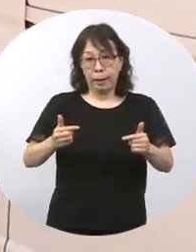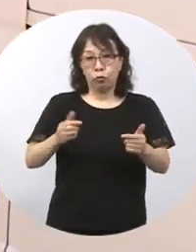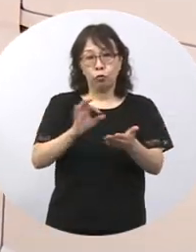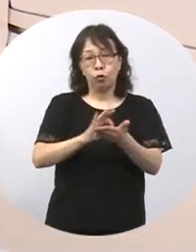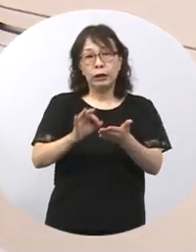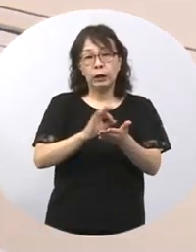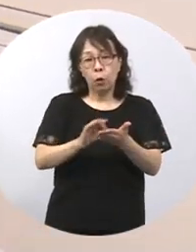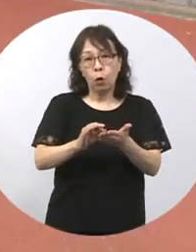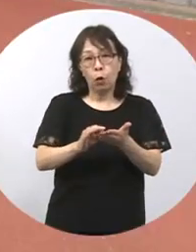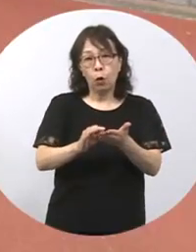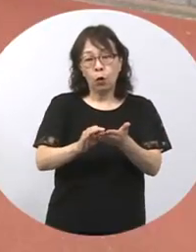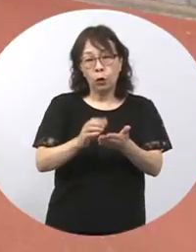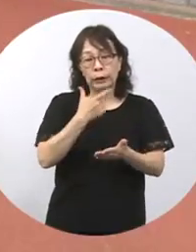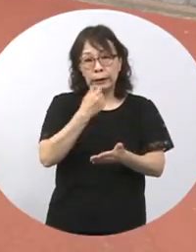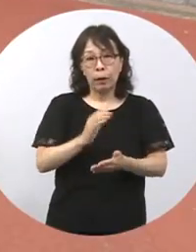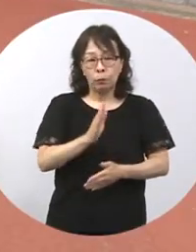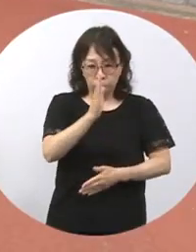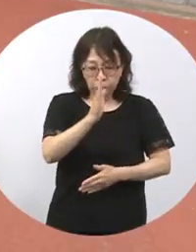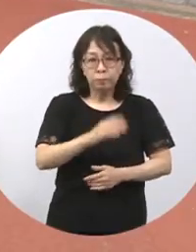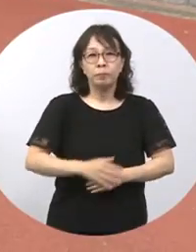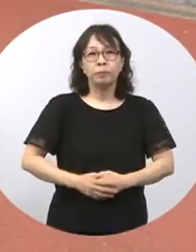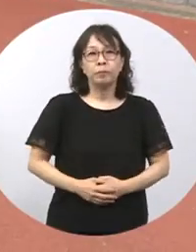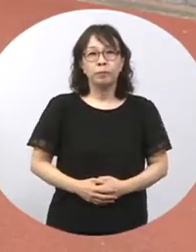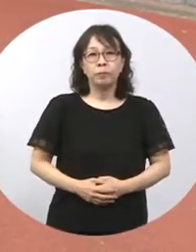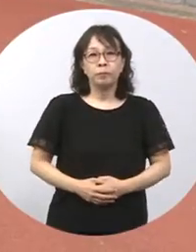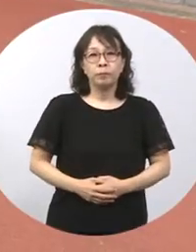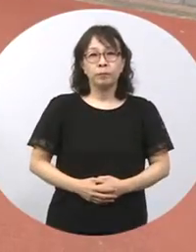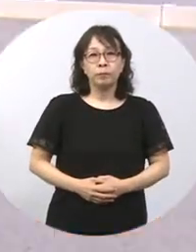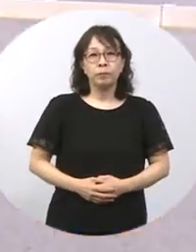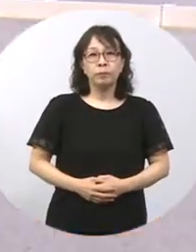ご利用につなげていただければと思っております。